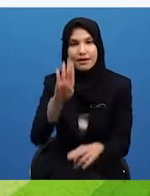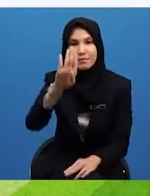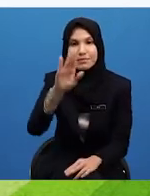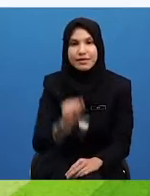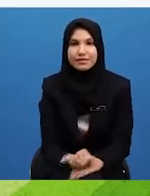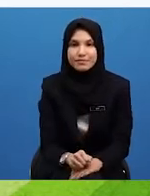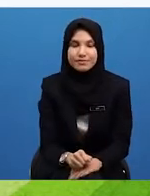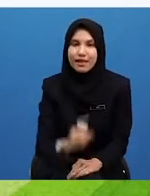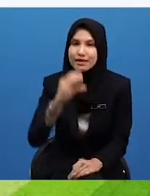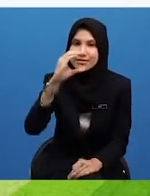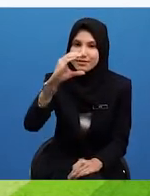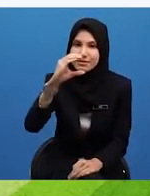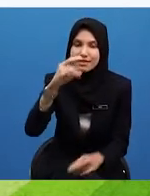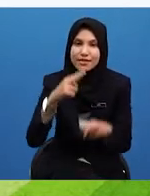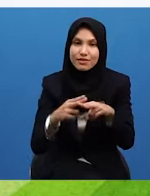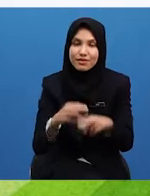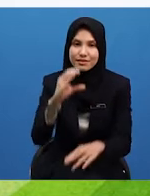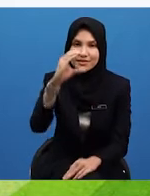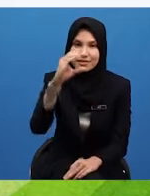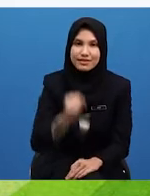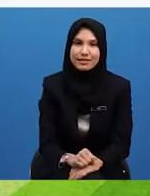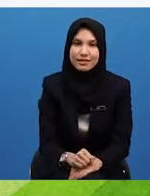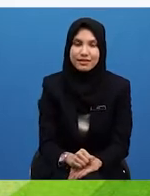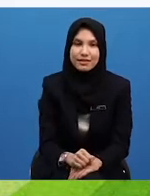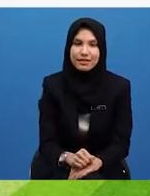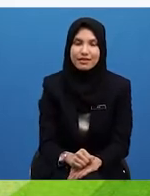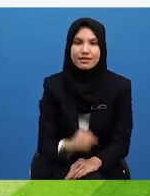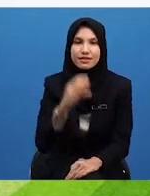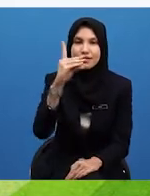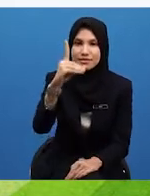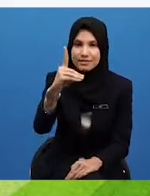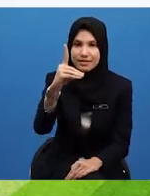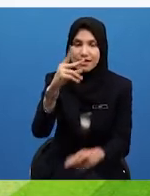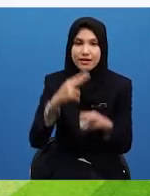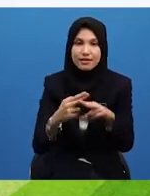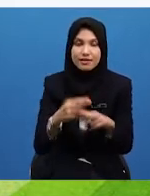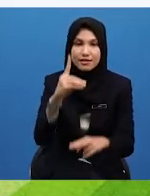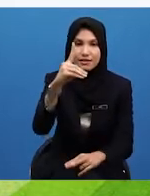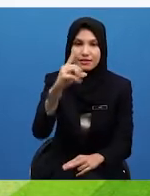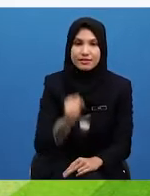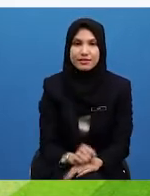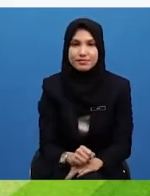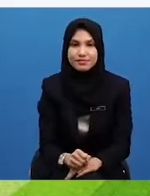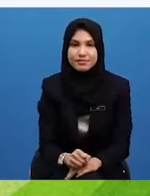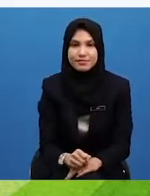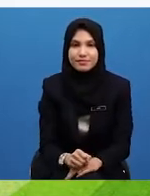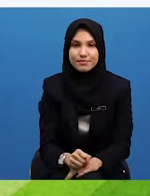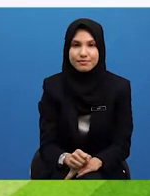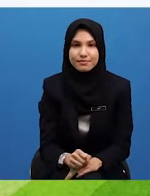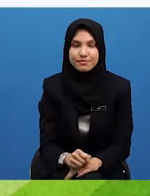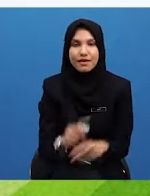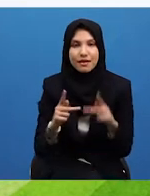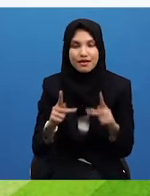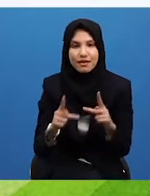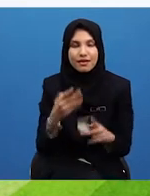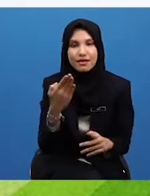atau di kedudukan si atau di kedudukan di kalau kamu